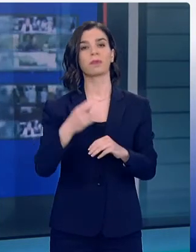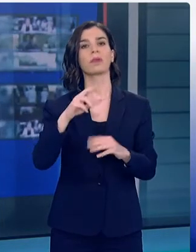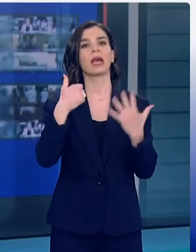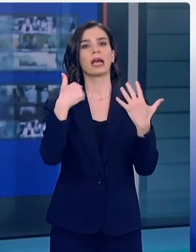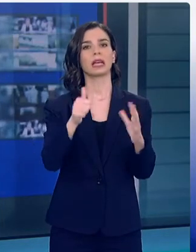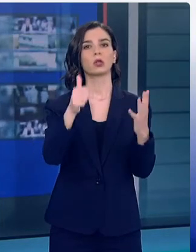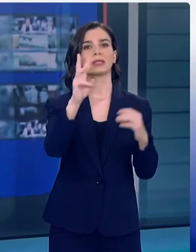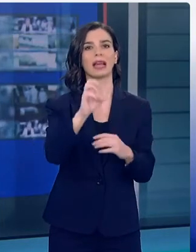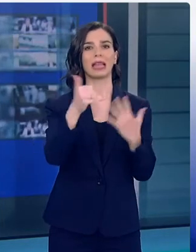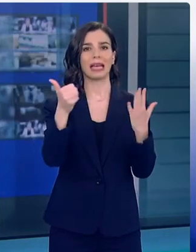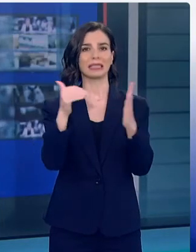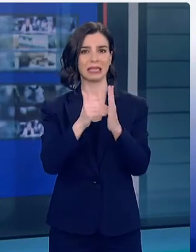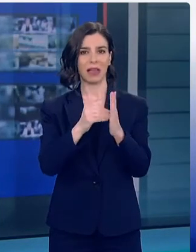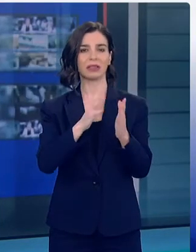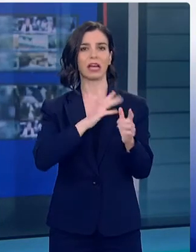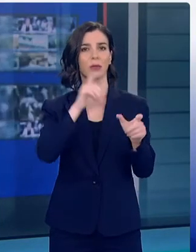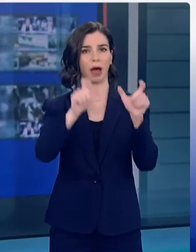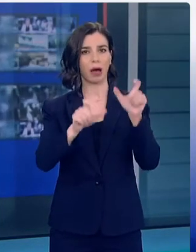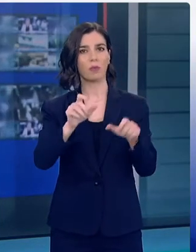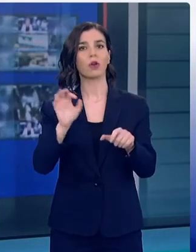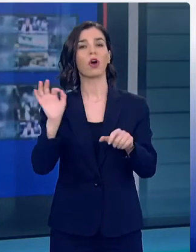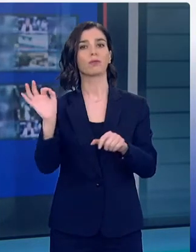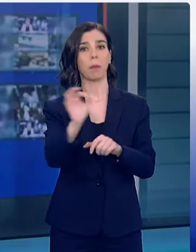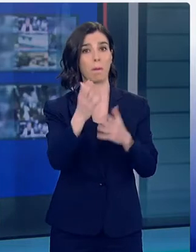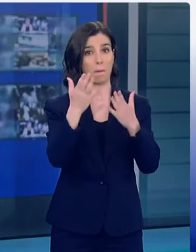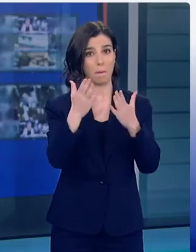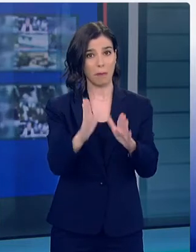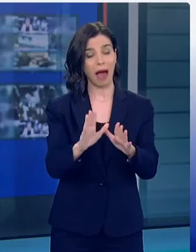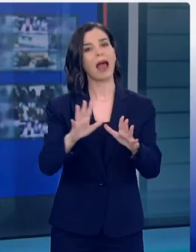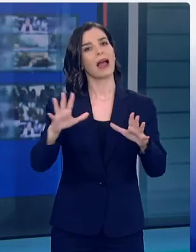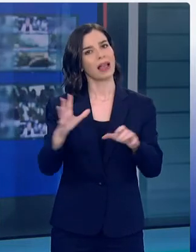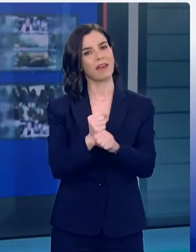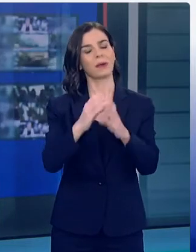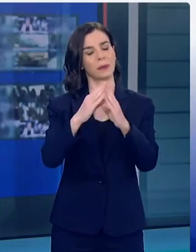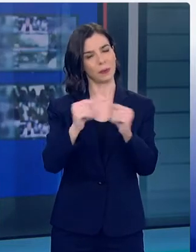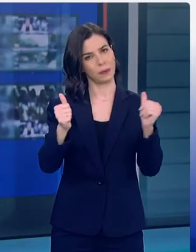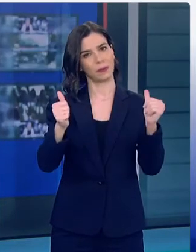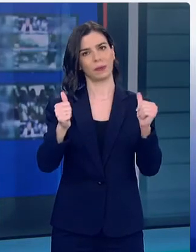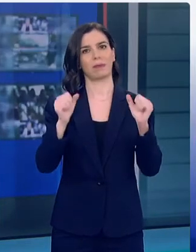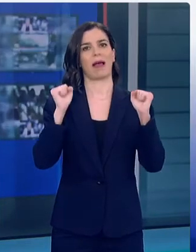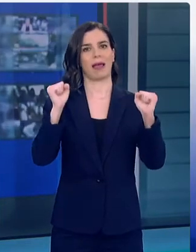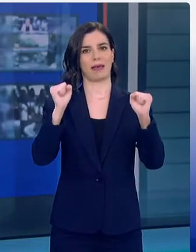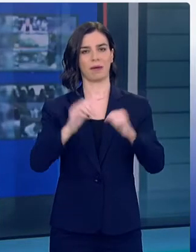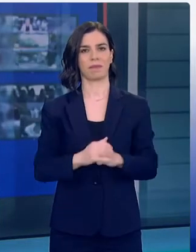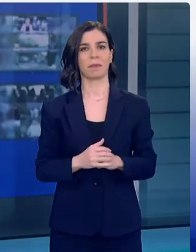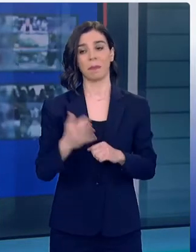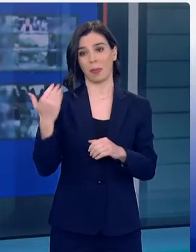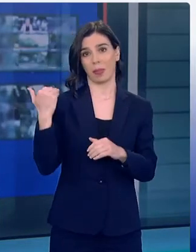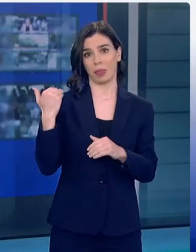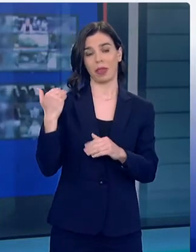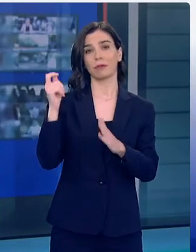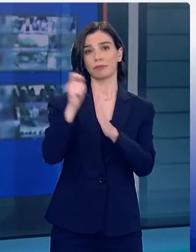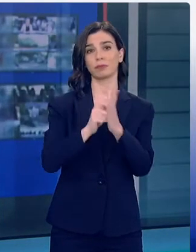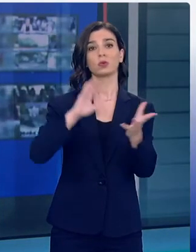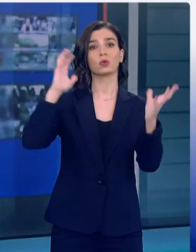από 636.000 συνάνθρωποι μας που ενώ μολύνθηκαν από τον ιό, ανέρωσαν και έγιναν καλά. Μέχρι πριν λίγες ώρες είχαν